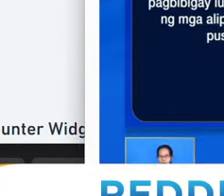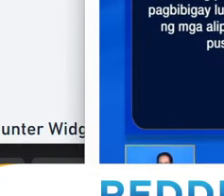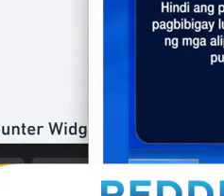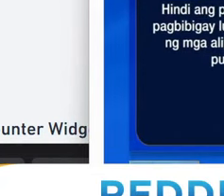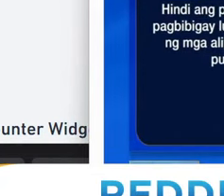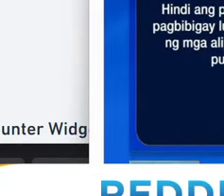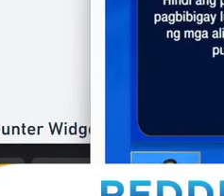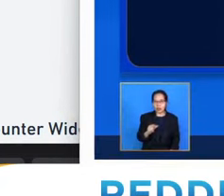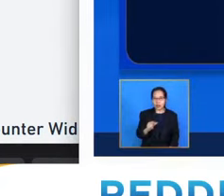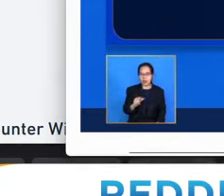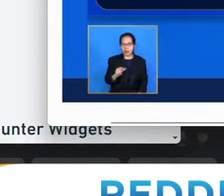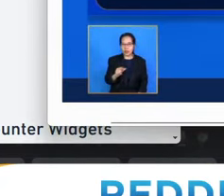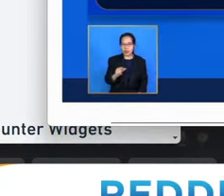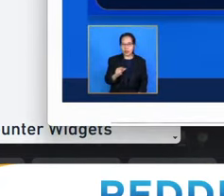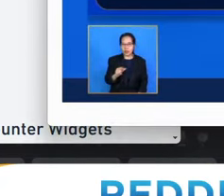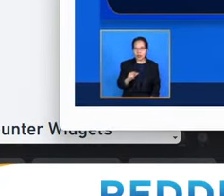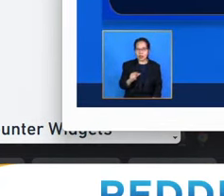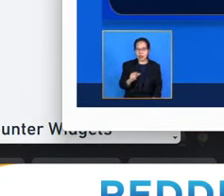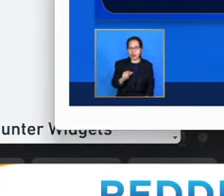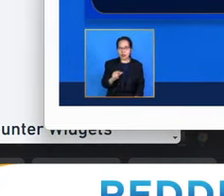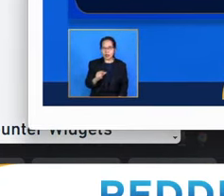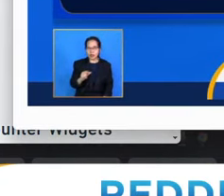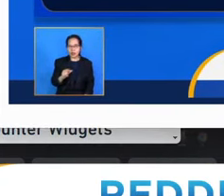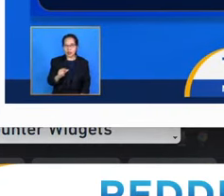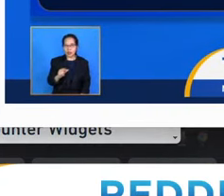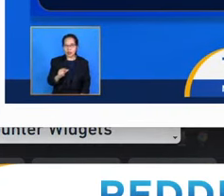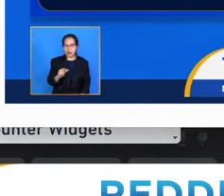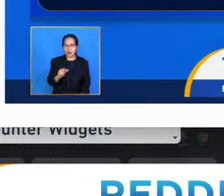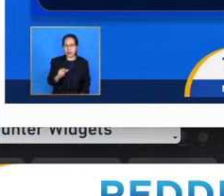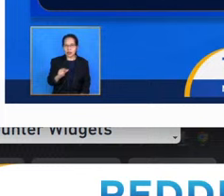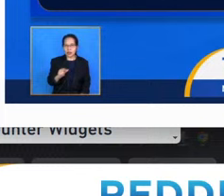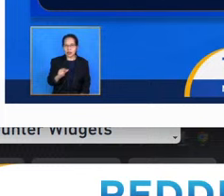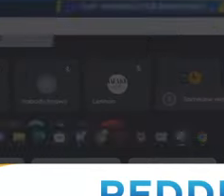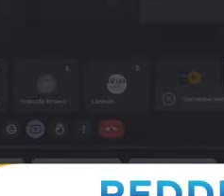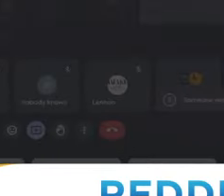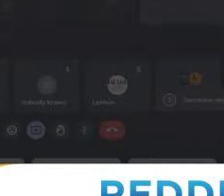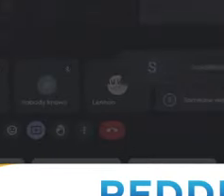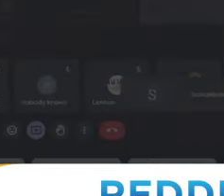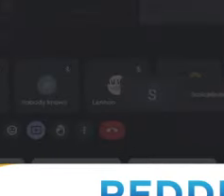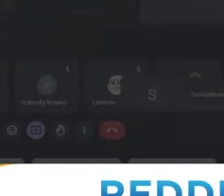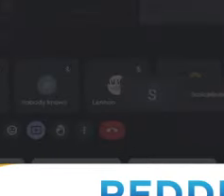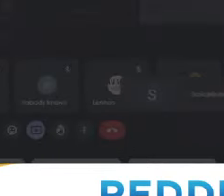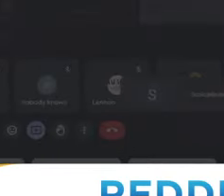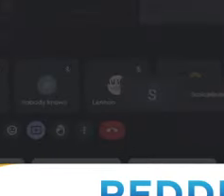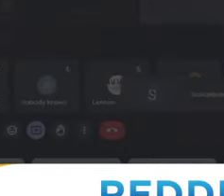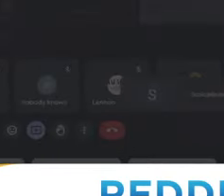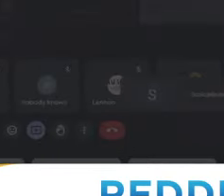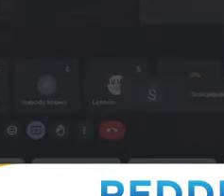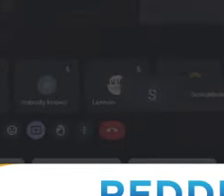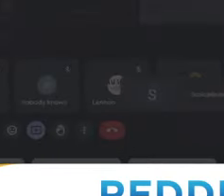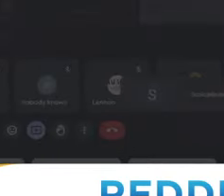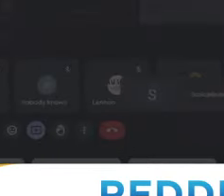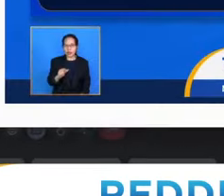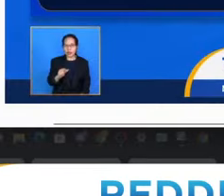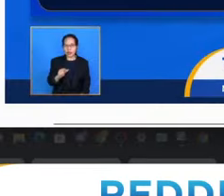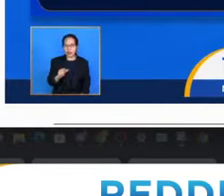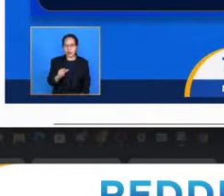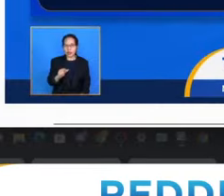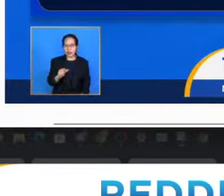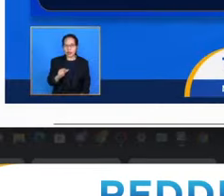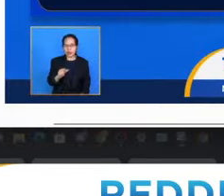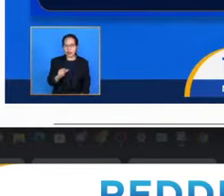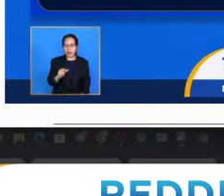Panginoon ay paglilingkod na may stoic minded kalooban. Pasok, hindi pasok.